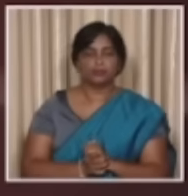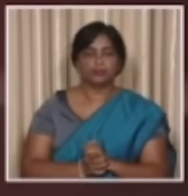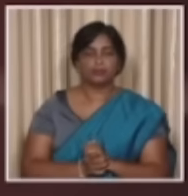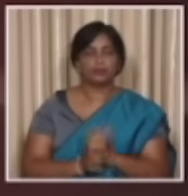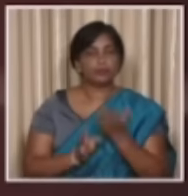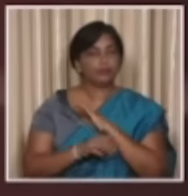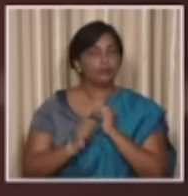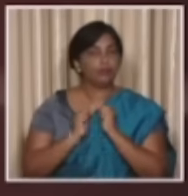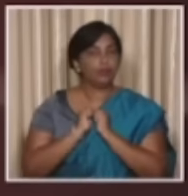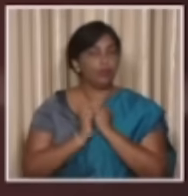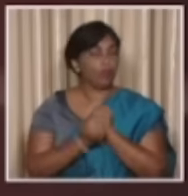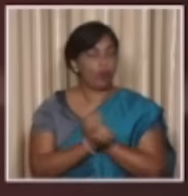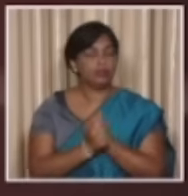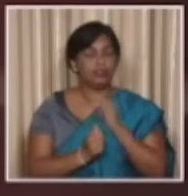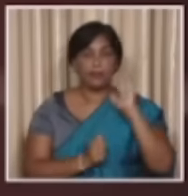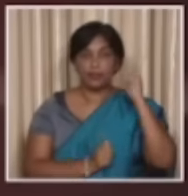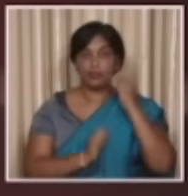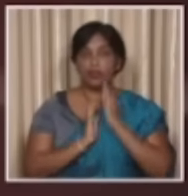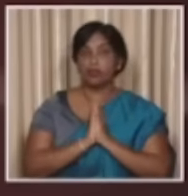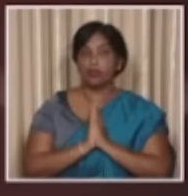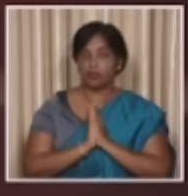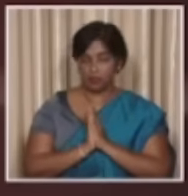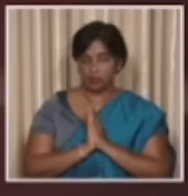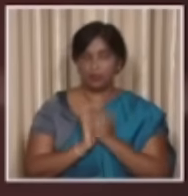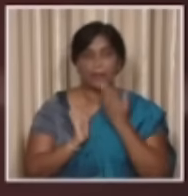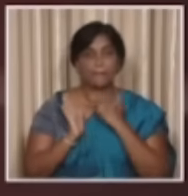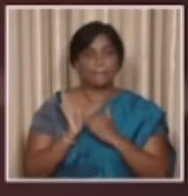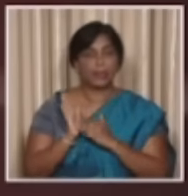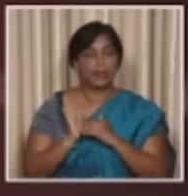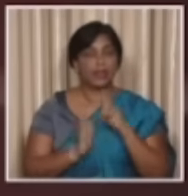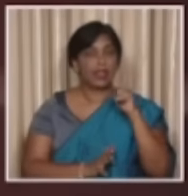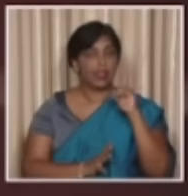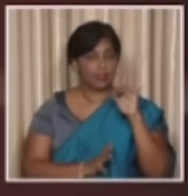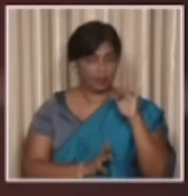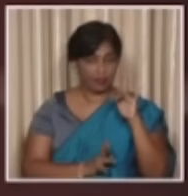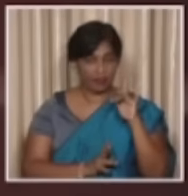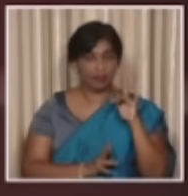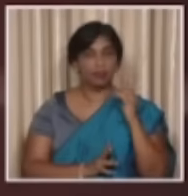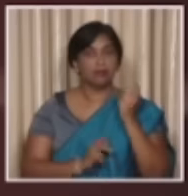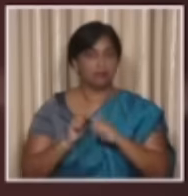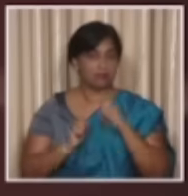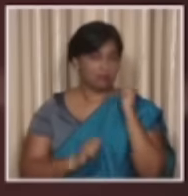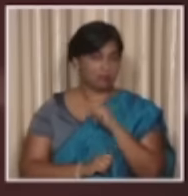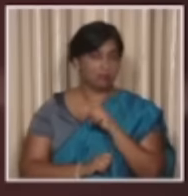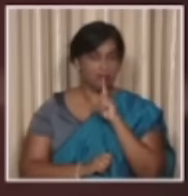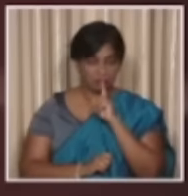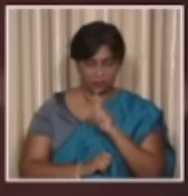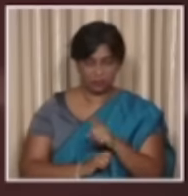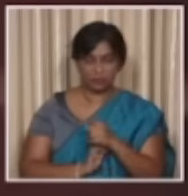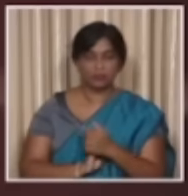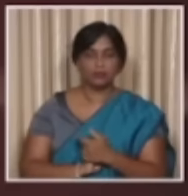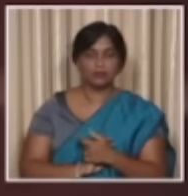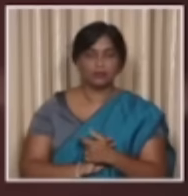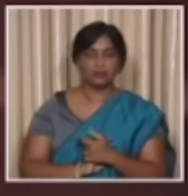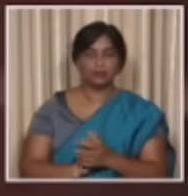හිටපු පොලිස්පති පූජිත ජයසුන්දර මහත්මයාට රුපියල් මිලියන 75ක් ගෙවන්න නියෝග කරලා තිබෙනවා.